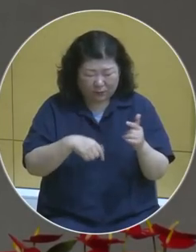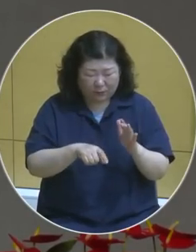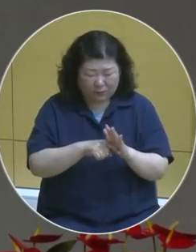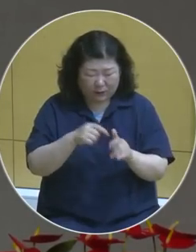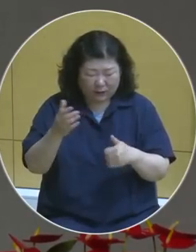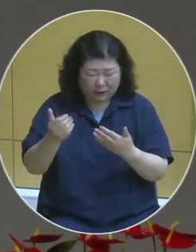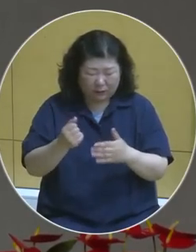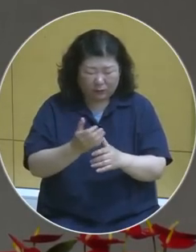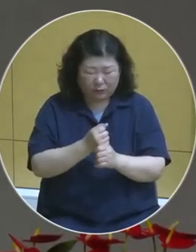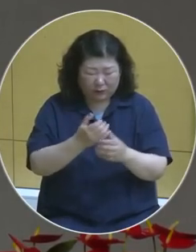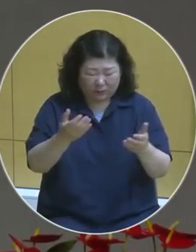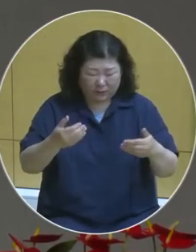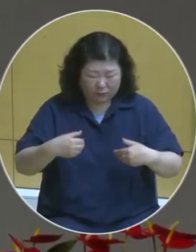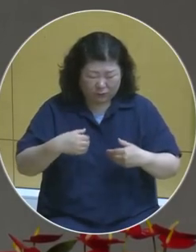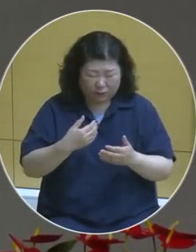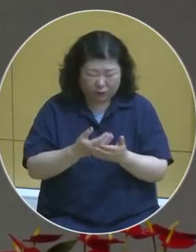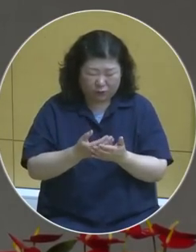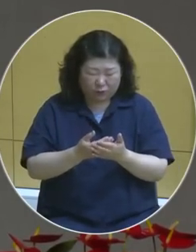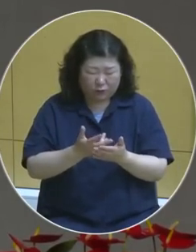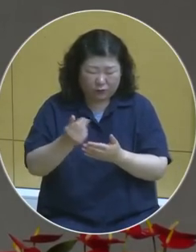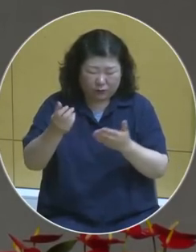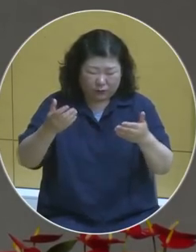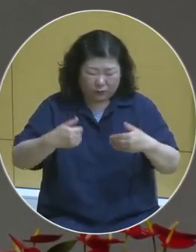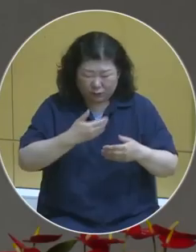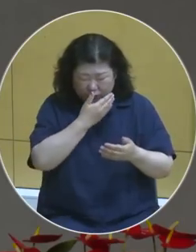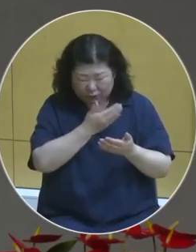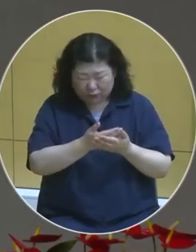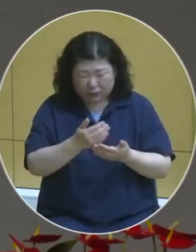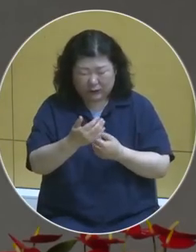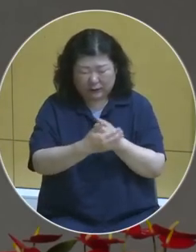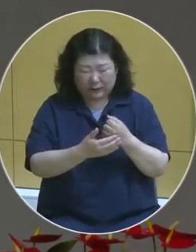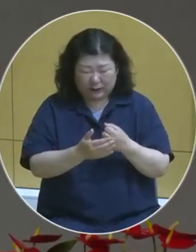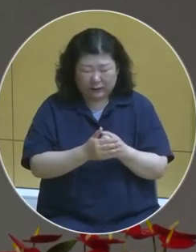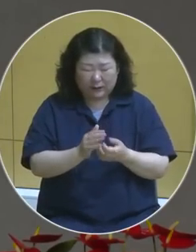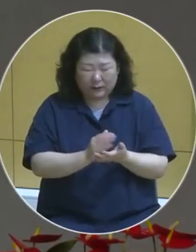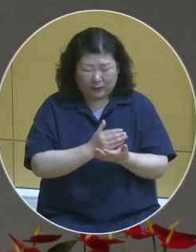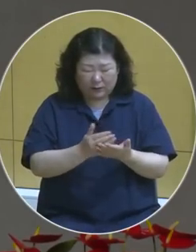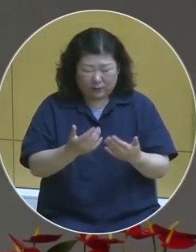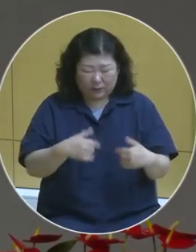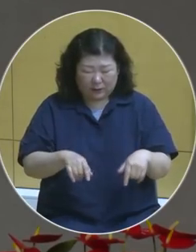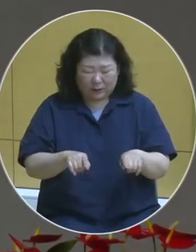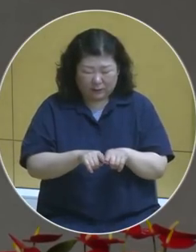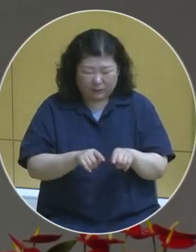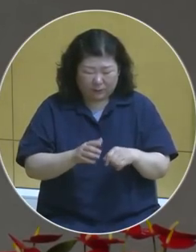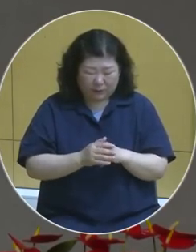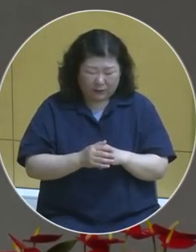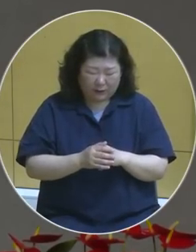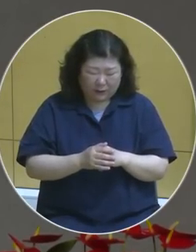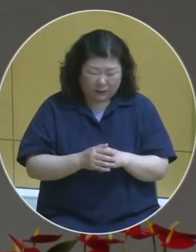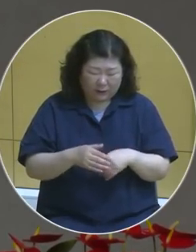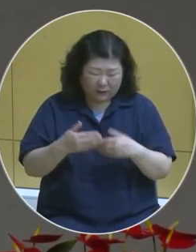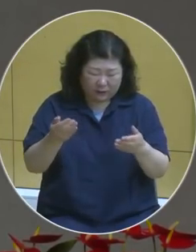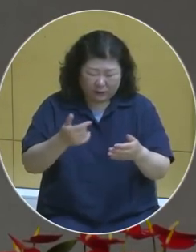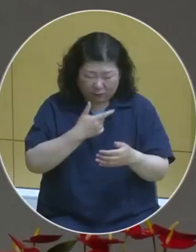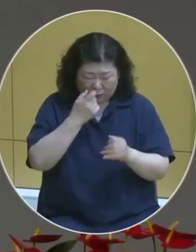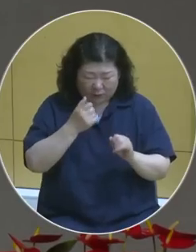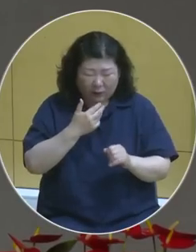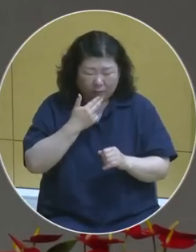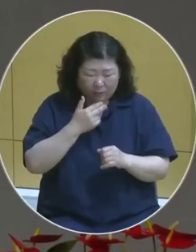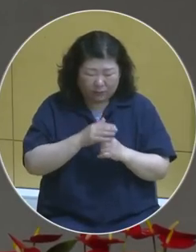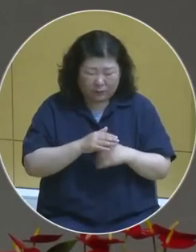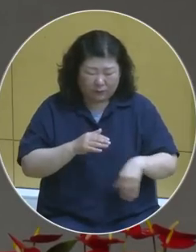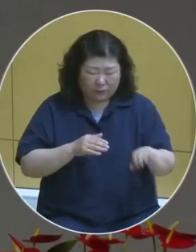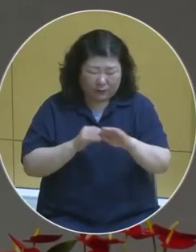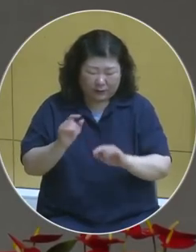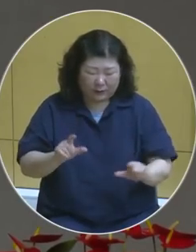하나님께서 붙들어주시고 주님 주신 귀한 은혜를 나누고 함께 하나님 주 앞에 올려드리기에 부족함이 없는 우리의